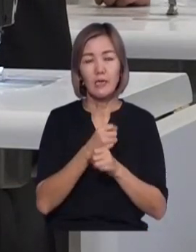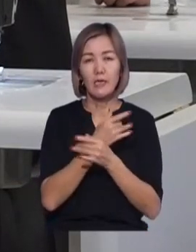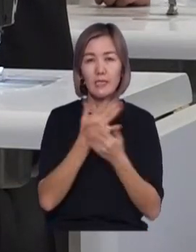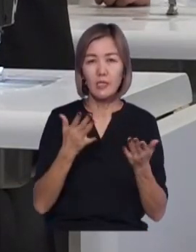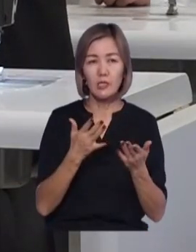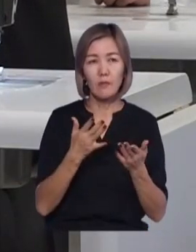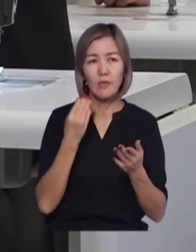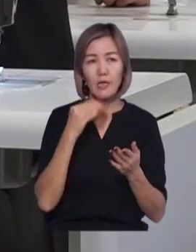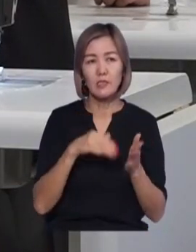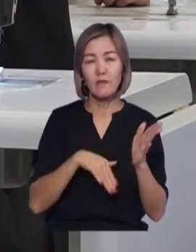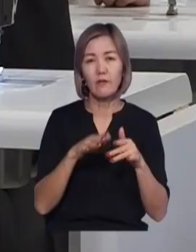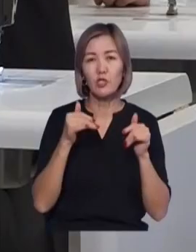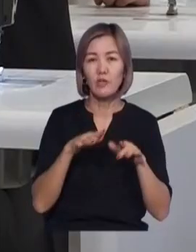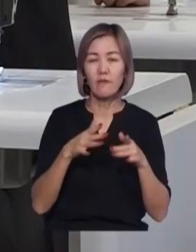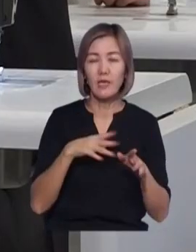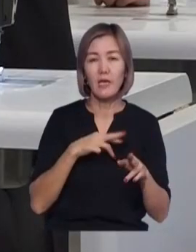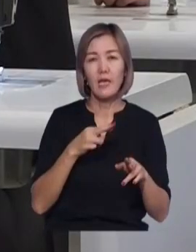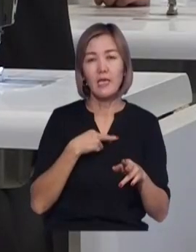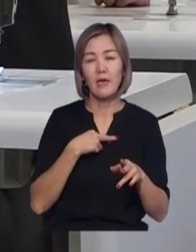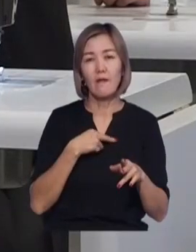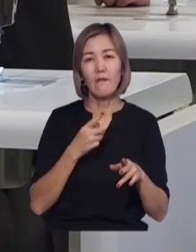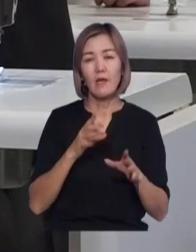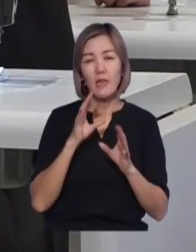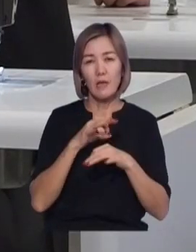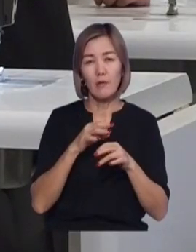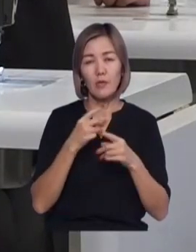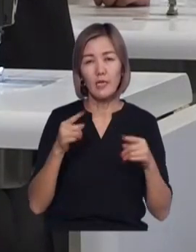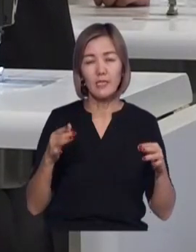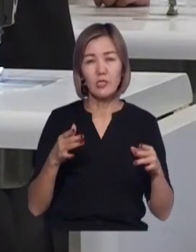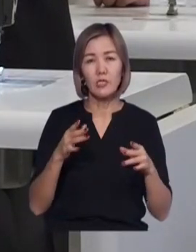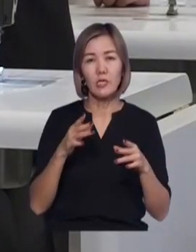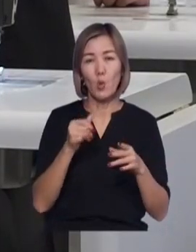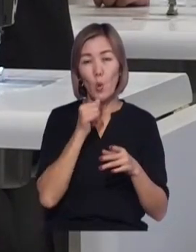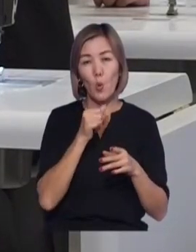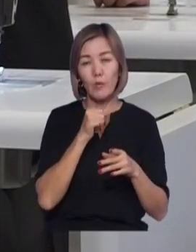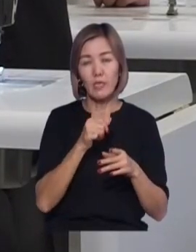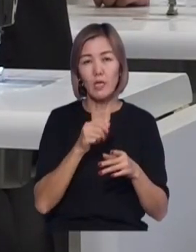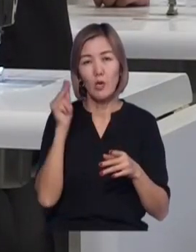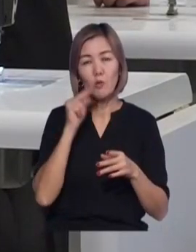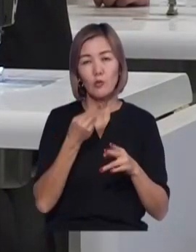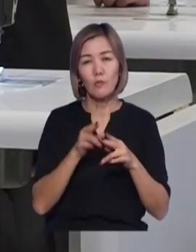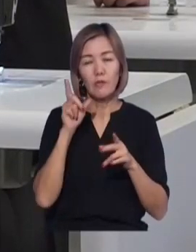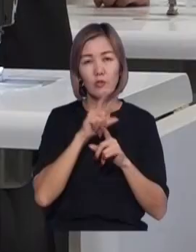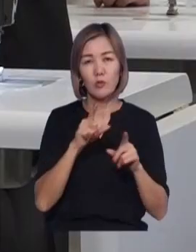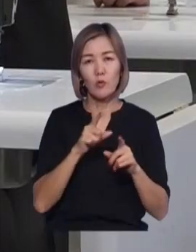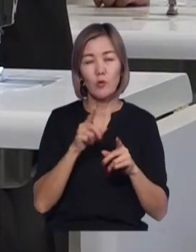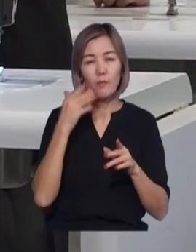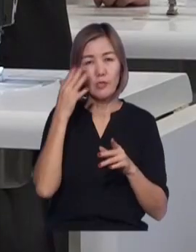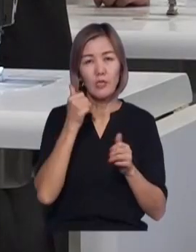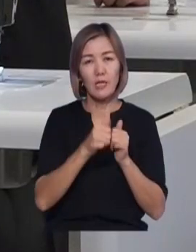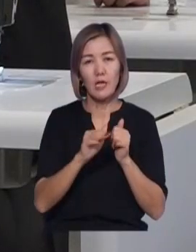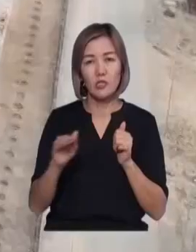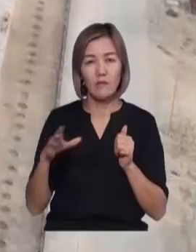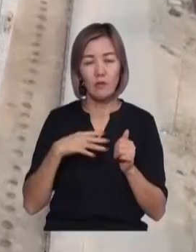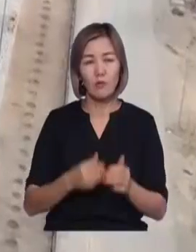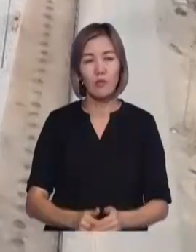видами ткачества и вышивки. Также, например, в лаборатории мы проводим различные химические опыты. Учеба в этой школе – настоящая мечта для каждого